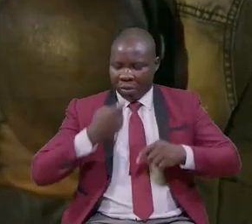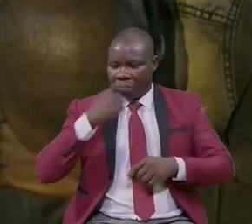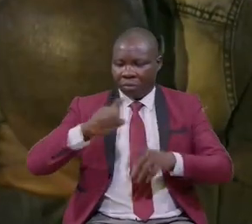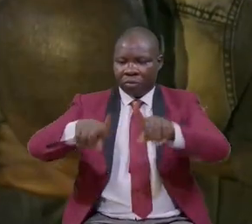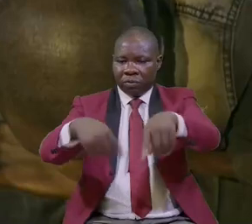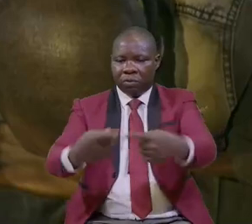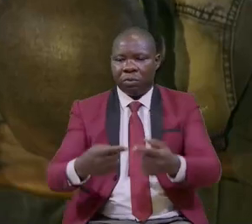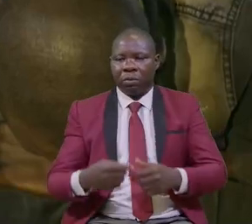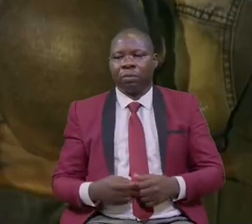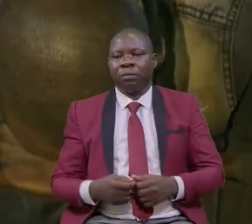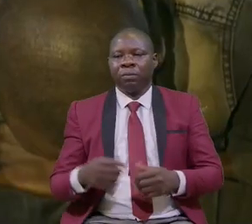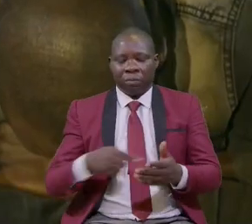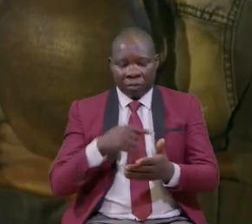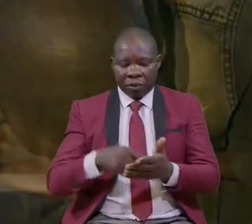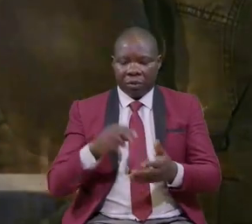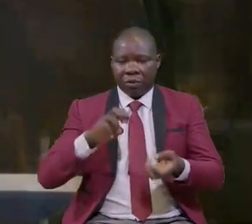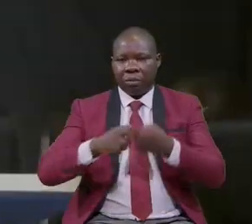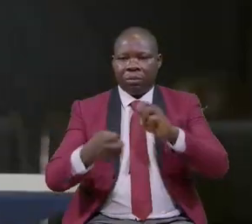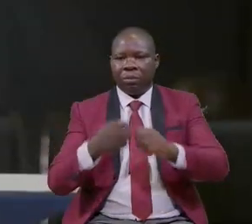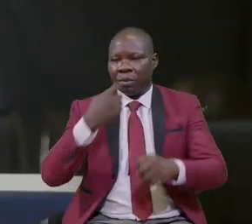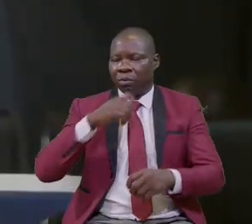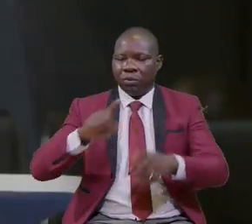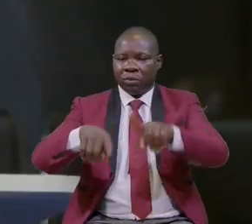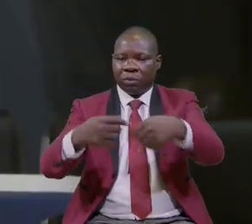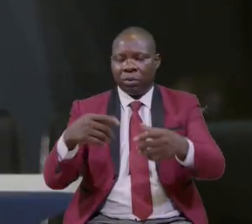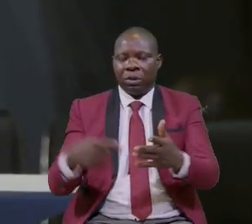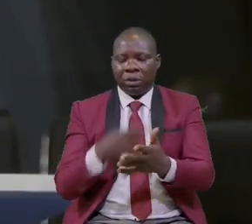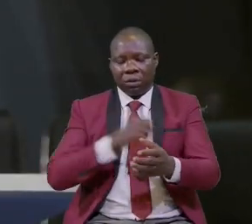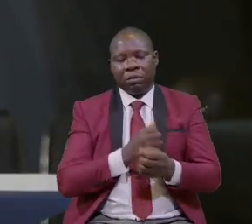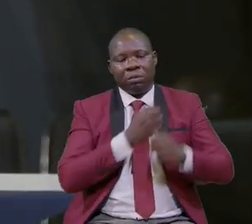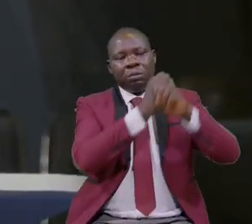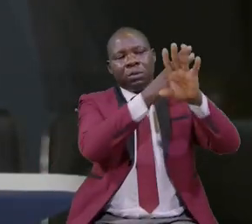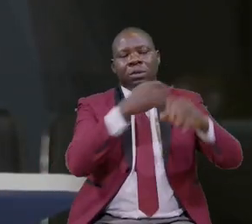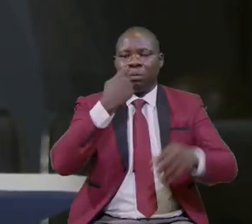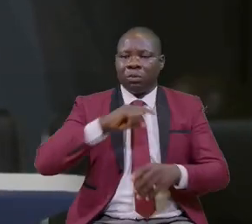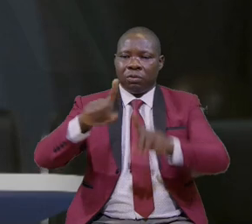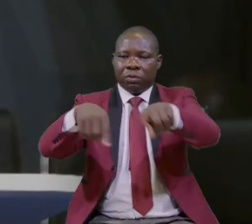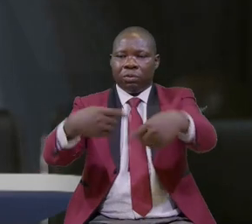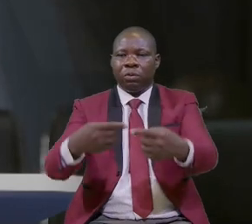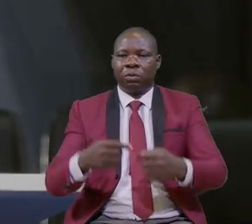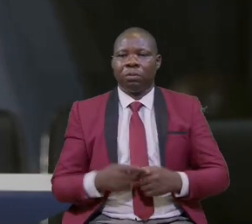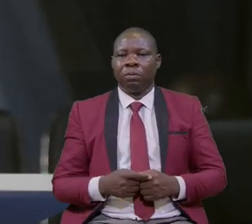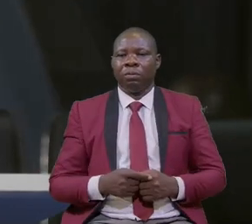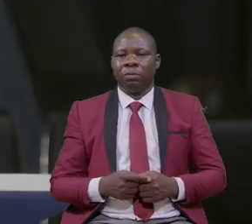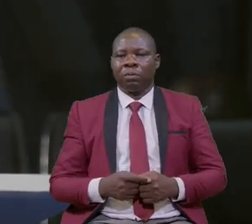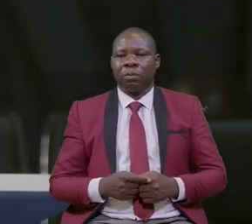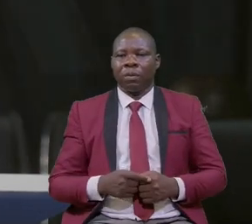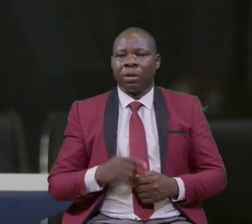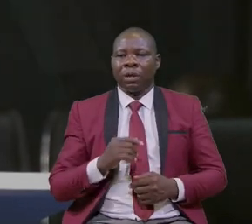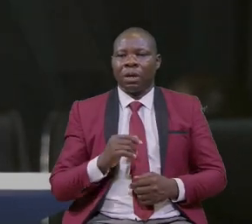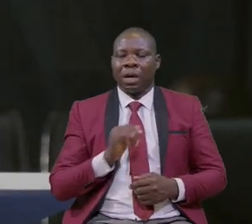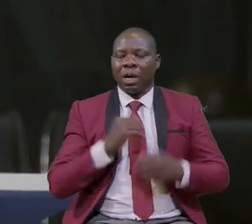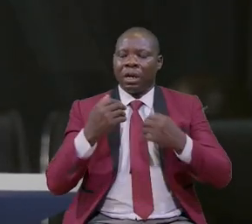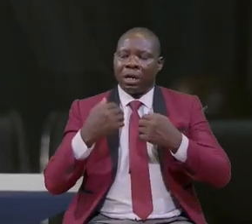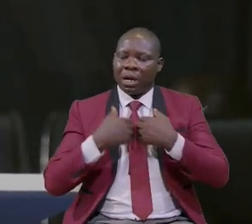vie. Ce problème de longue date doit partir. Cette montagne doit être déplacée de ma vie. J'ai écouté